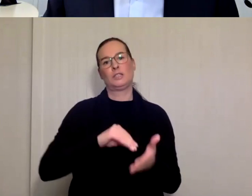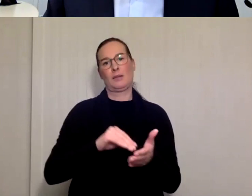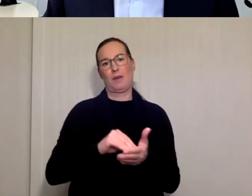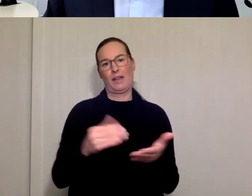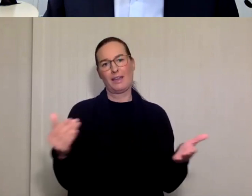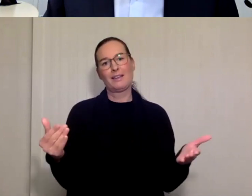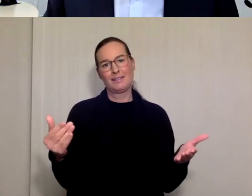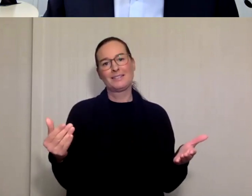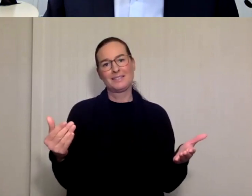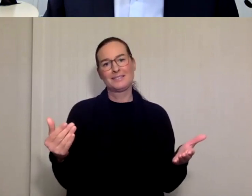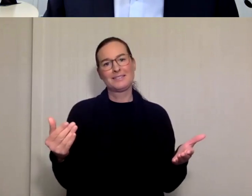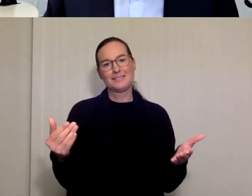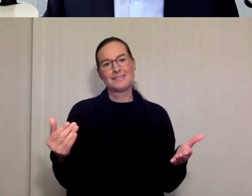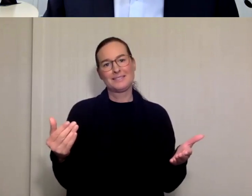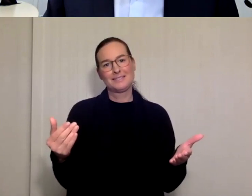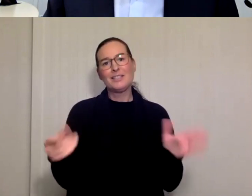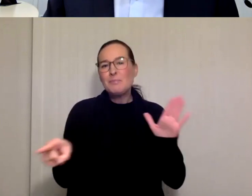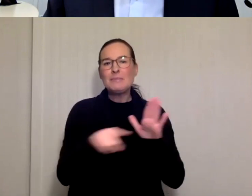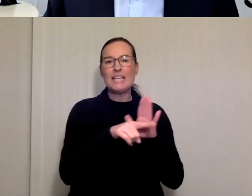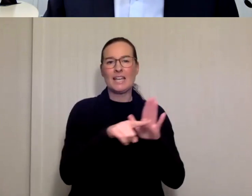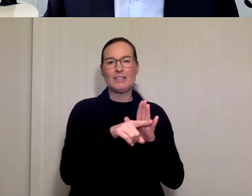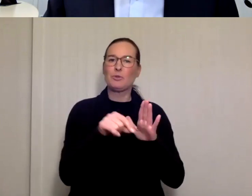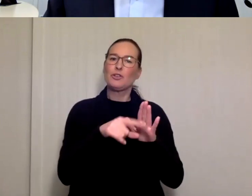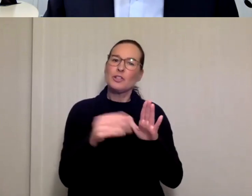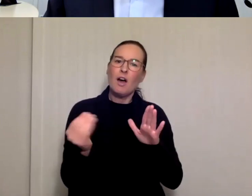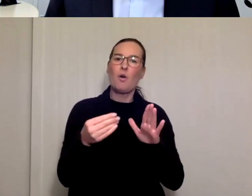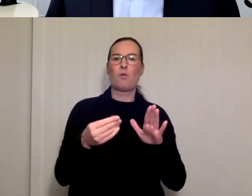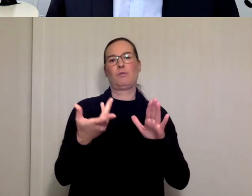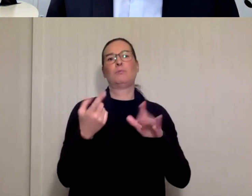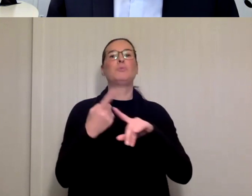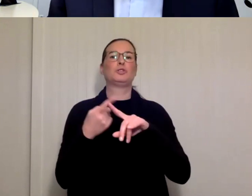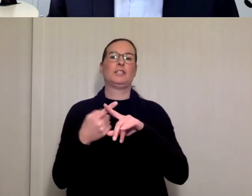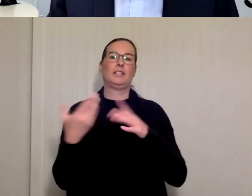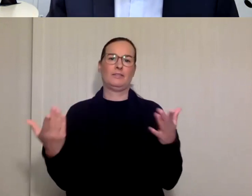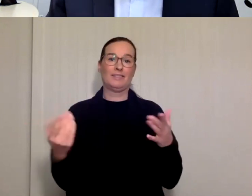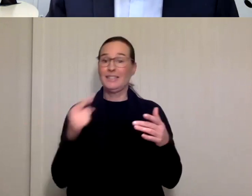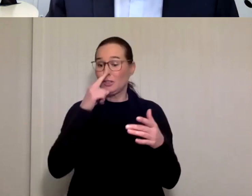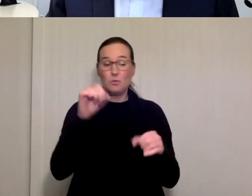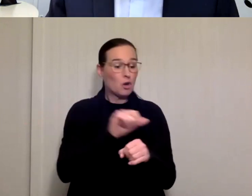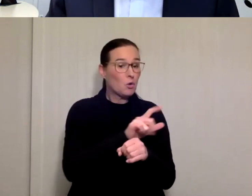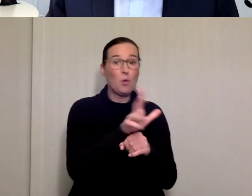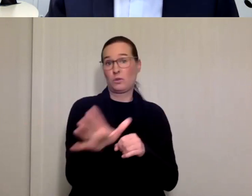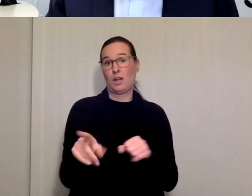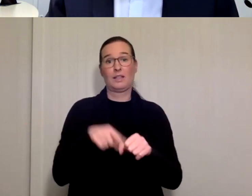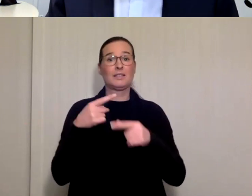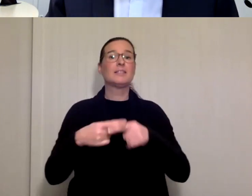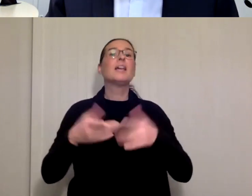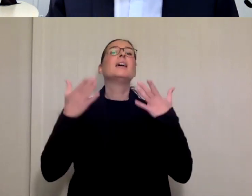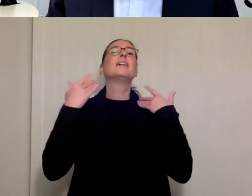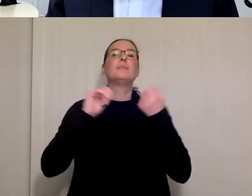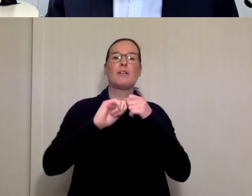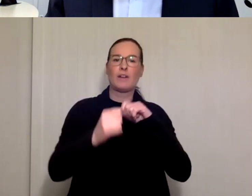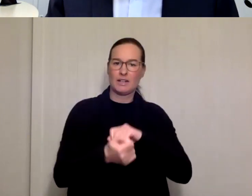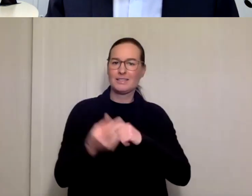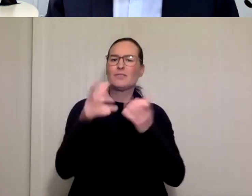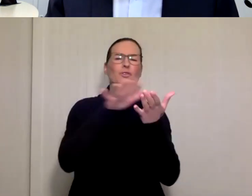wir uns organisieren? Wie wollen wir leben? Ist ja eine ganz, ganz grundlegende Frage. Das geht ja nicht nur um Corona, es geht ja um Klimawandel, es geht um Konsum, es geht